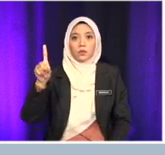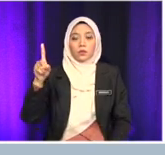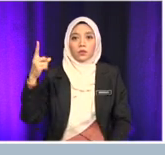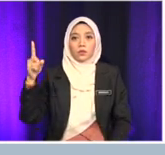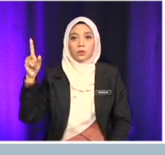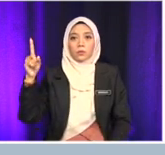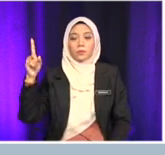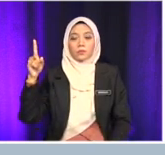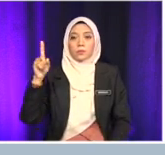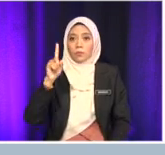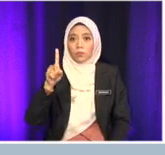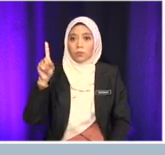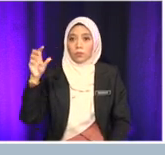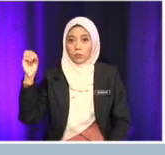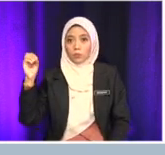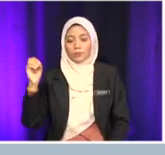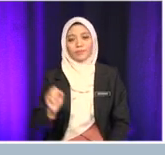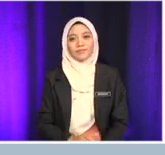Y = 70